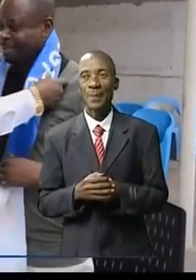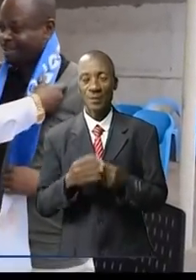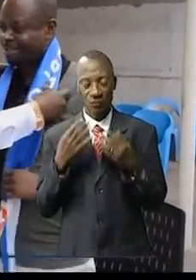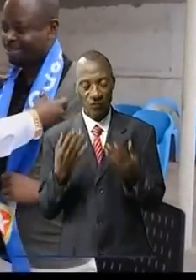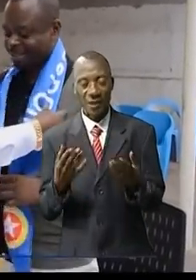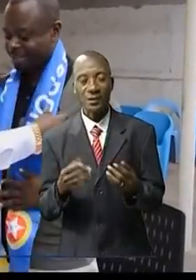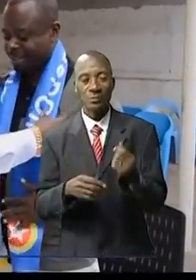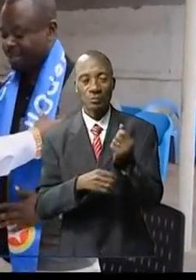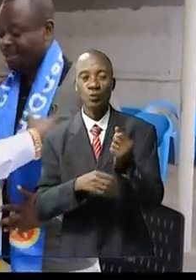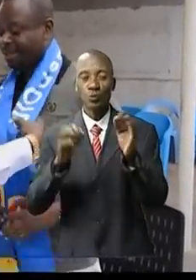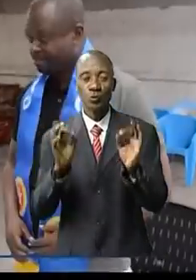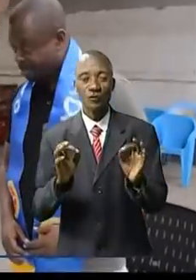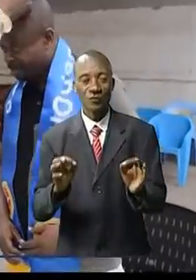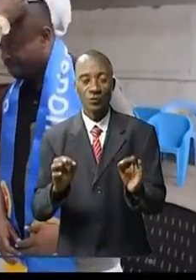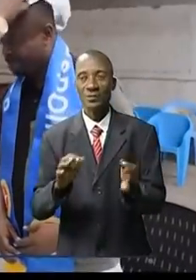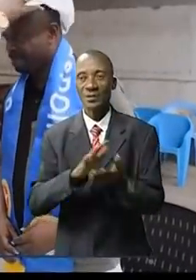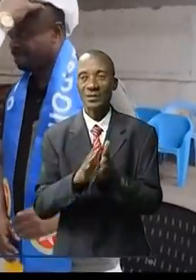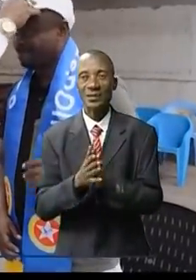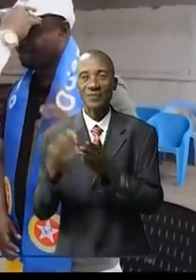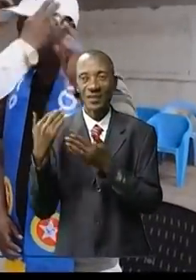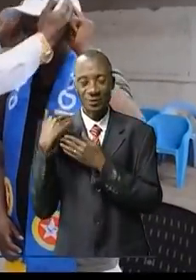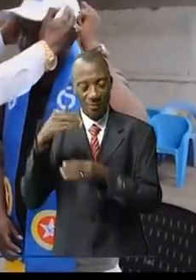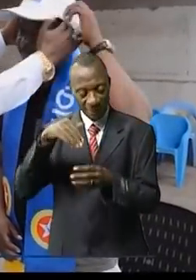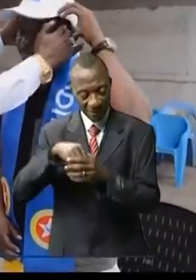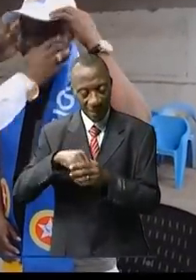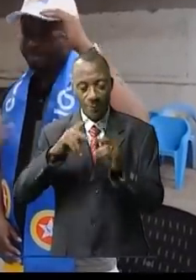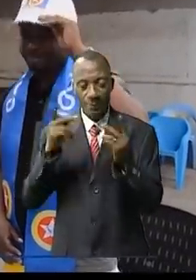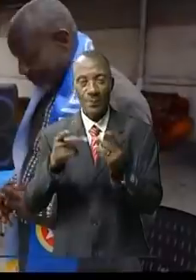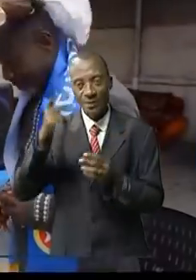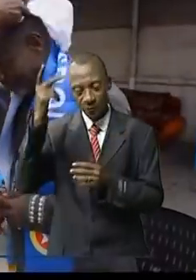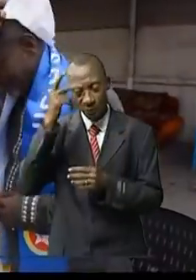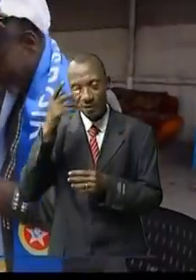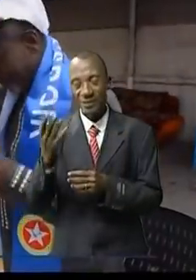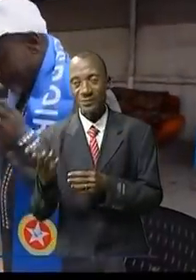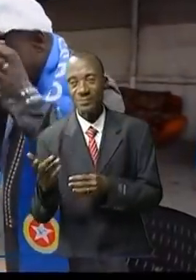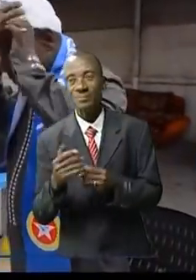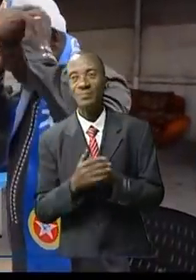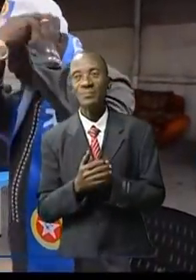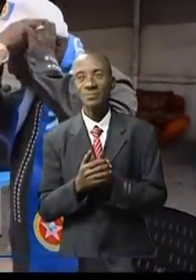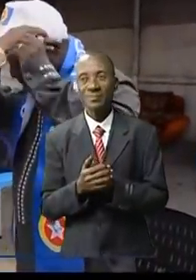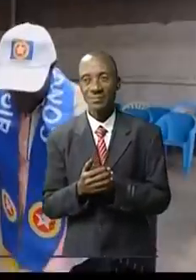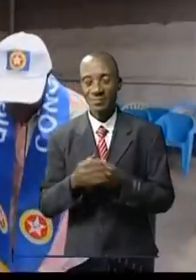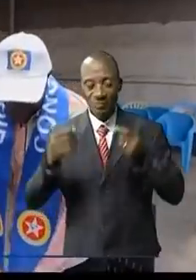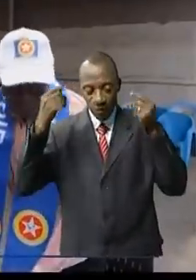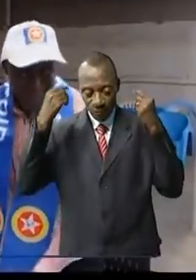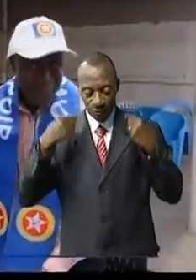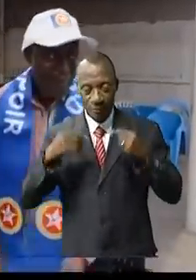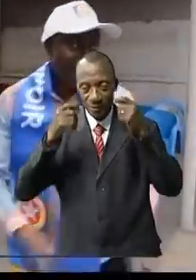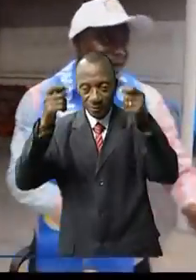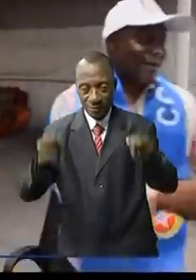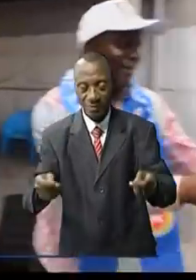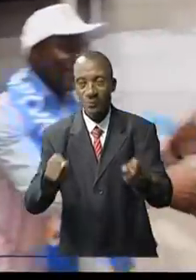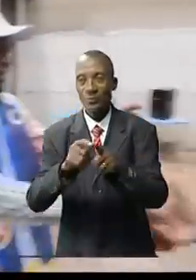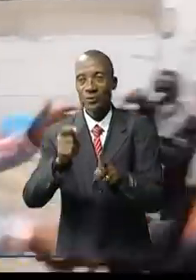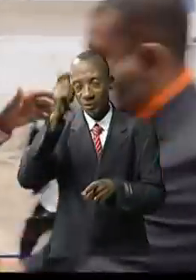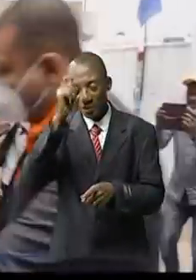sur l'échiquier international. Le slogan « Le peuple d'abord » devra à tout moment accompagner toutes les actions des secrétaires généraux adjoints